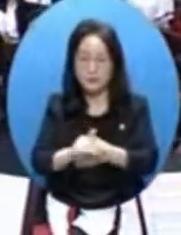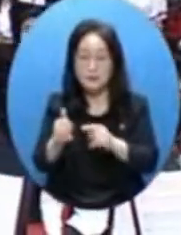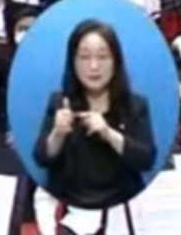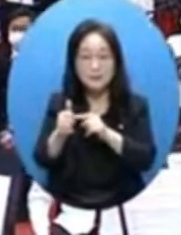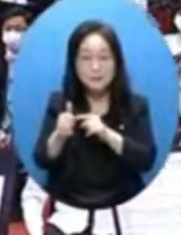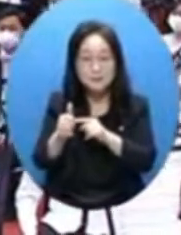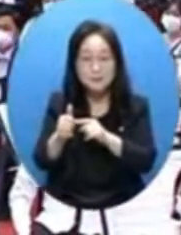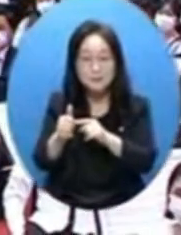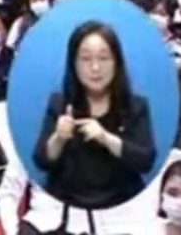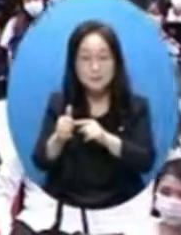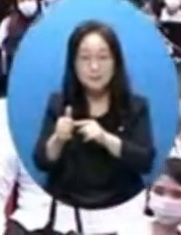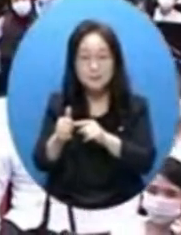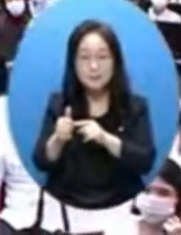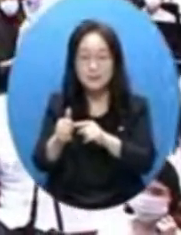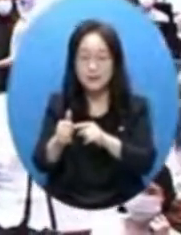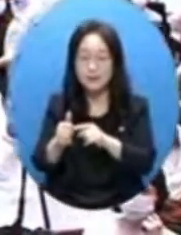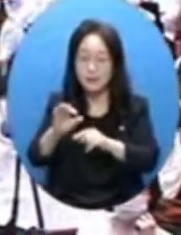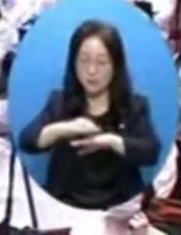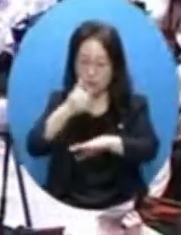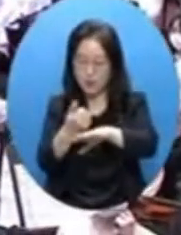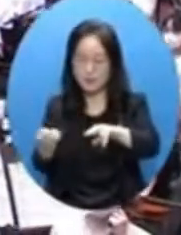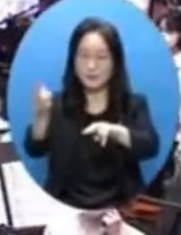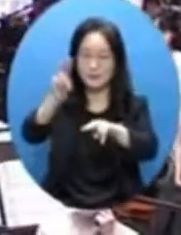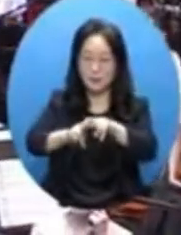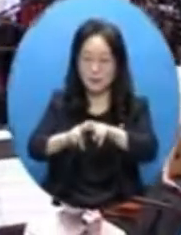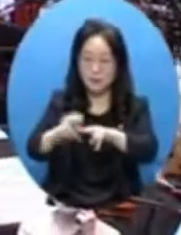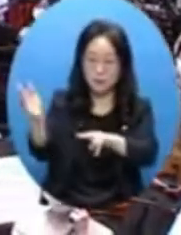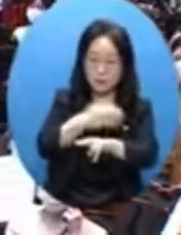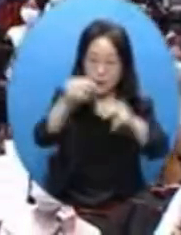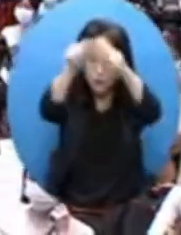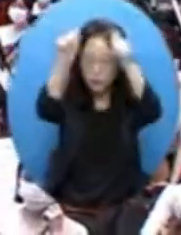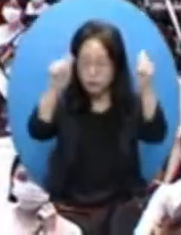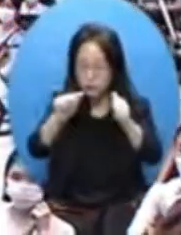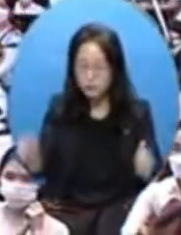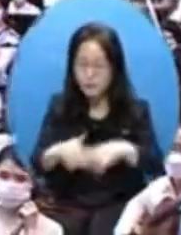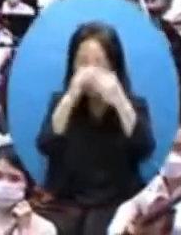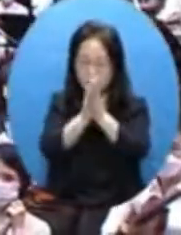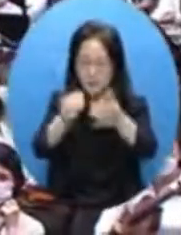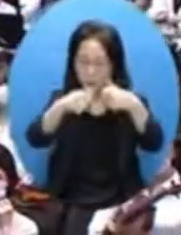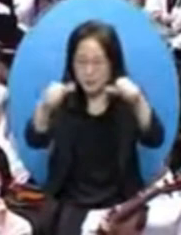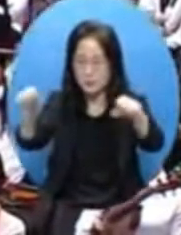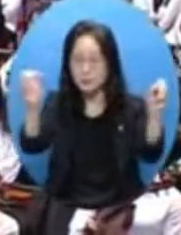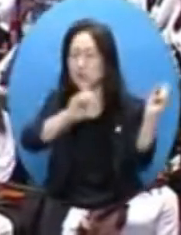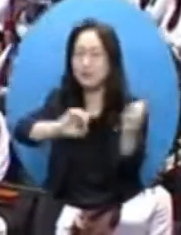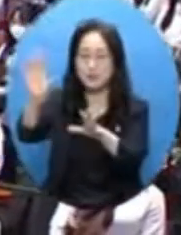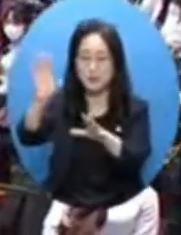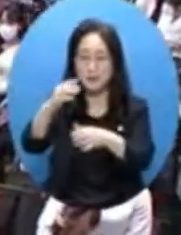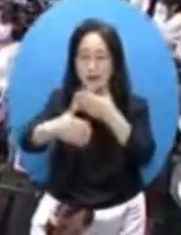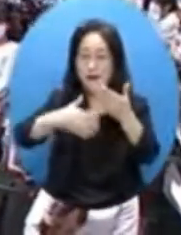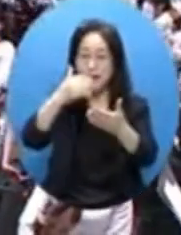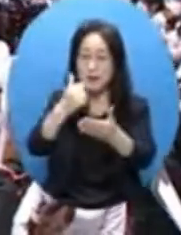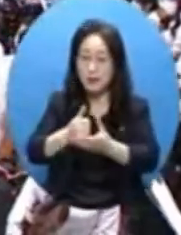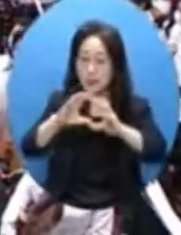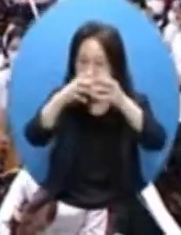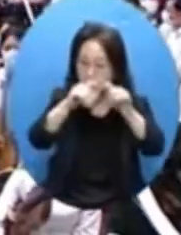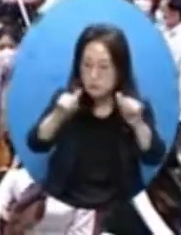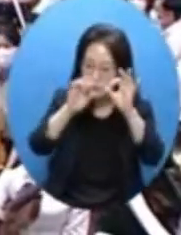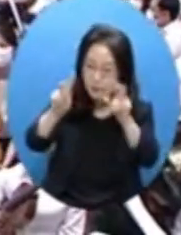그래서 그가 왕이 되자마자 우상 숭배하던 걸 다 때려 부셨습니다. 하나님의 백성들이 우상을